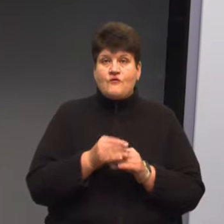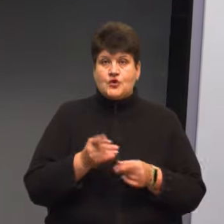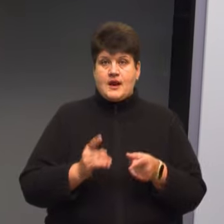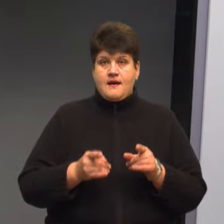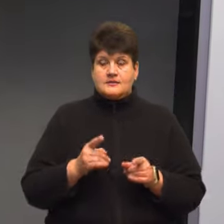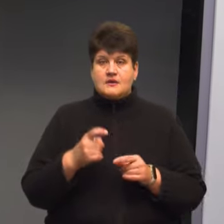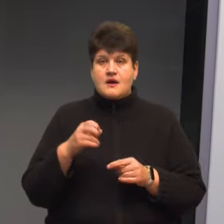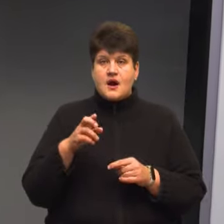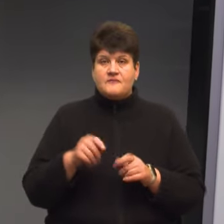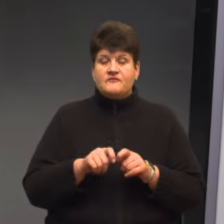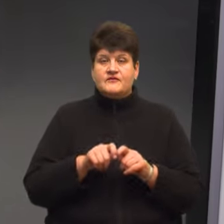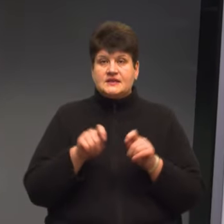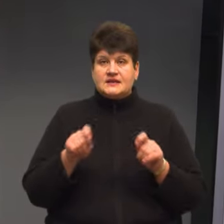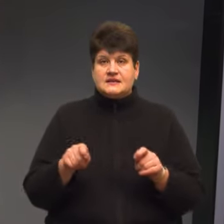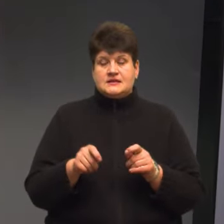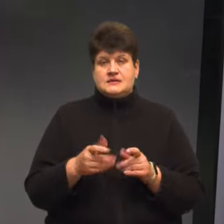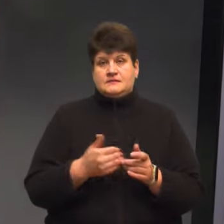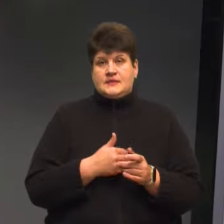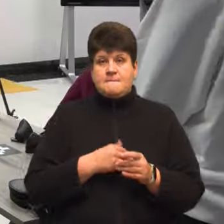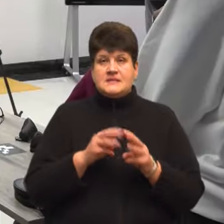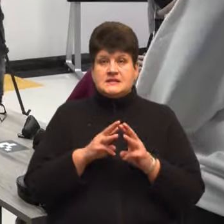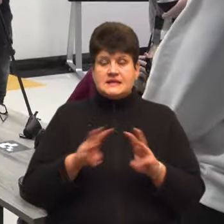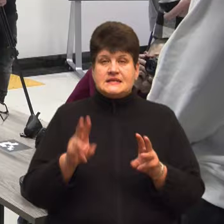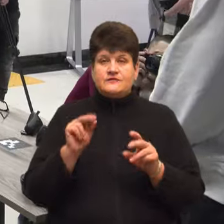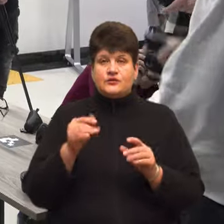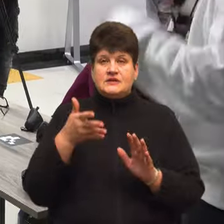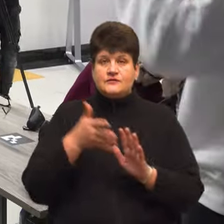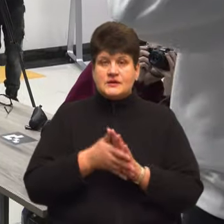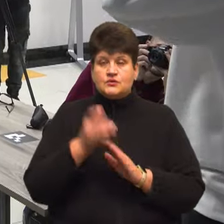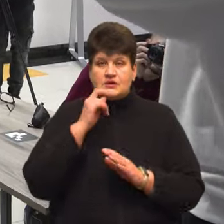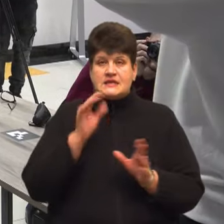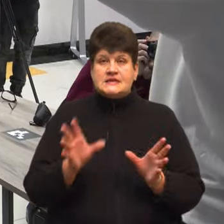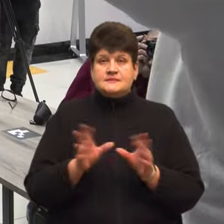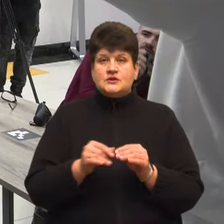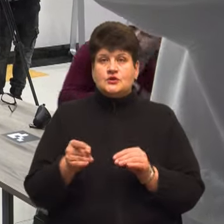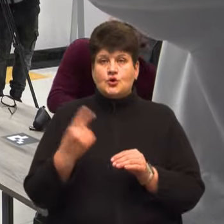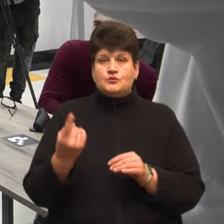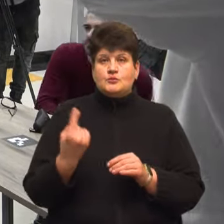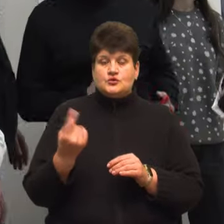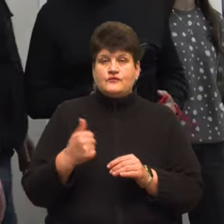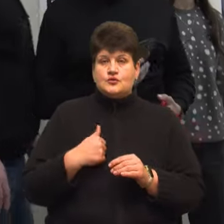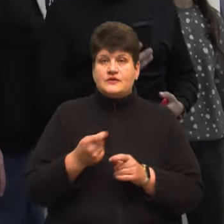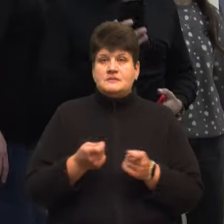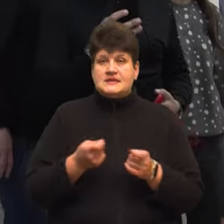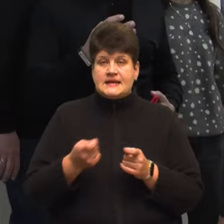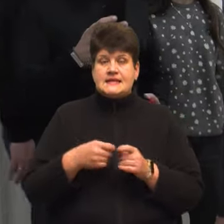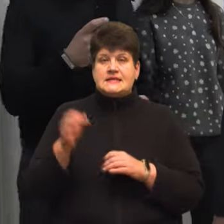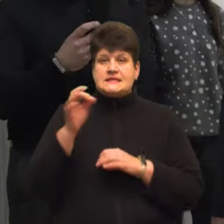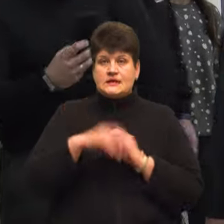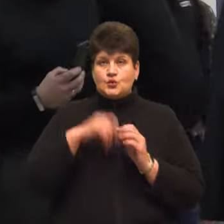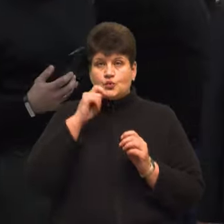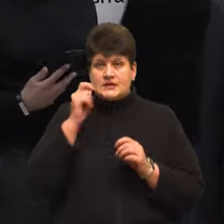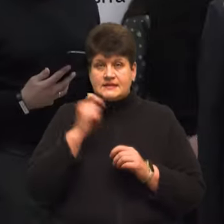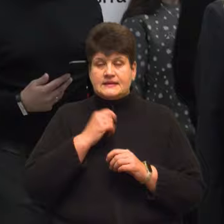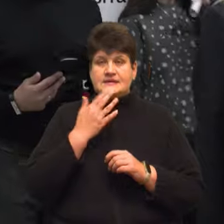хаб відкрили з ініціативи Міністерства цифрової трансформації України спільно з тернопільською обласною військовою адміністрацією та західноукраїнським національним